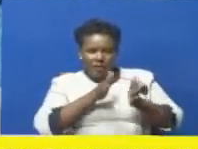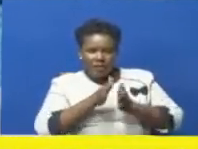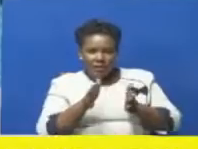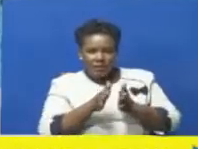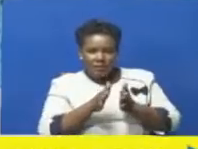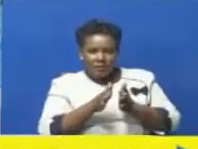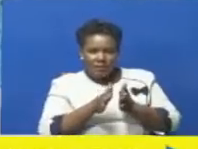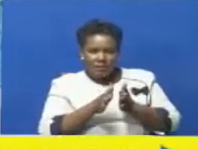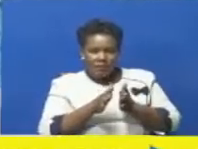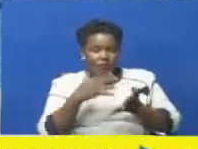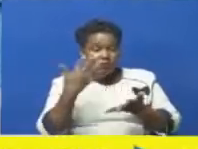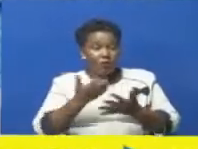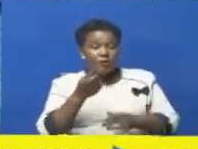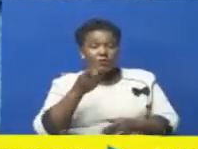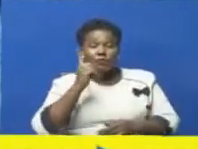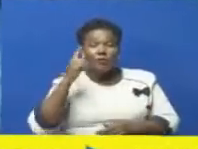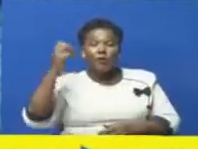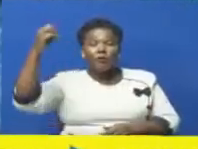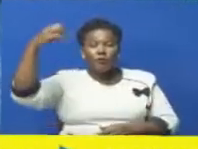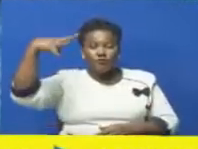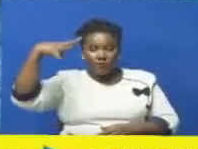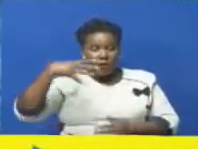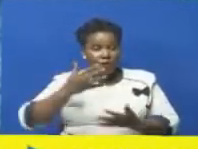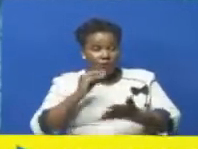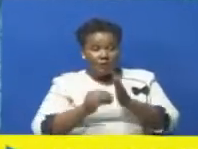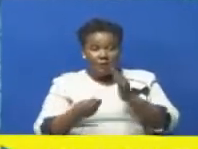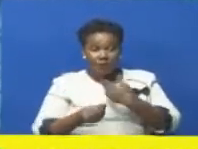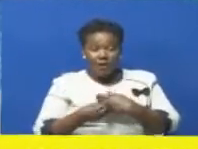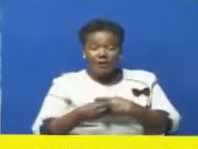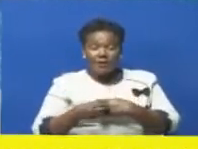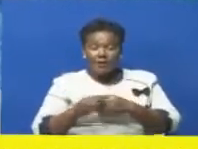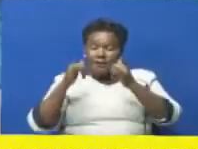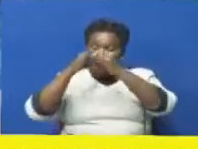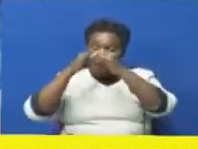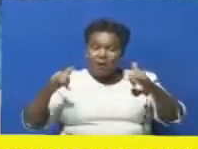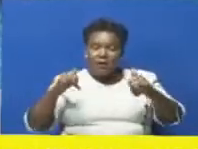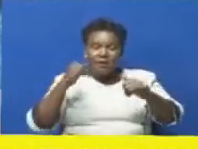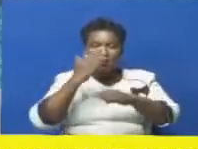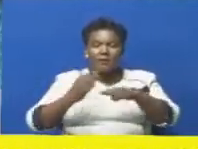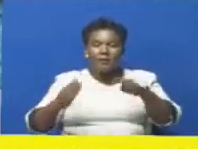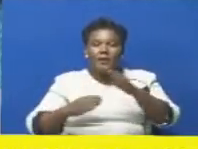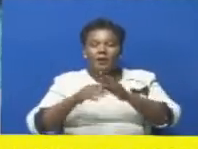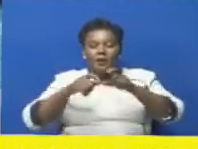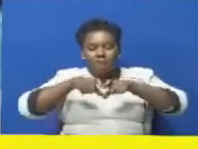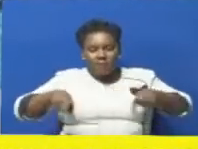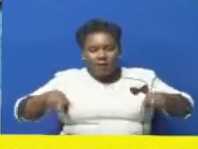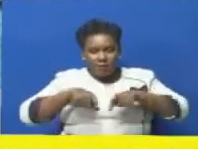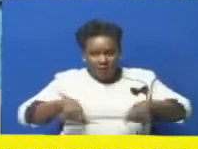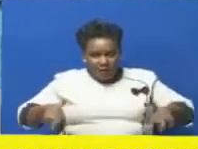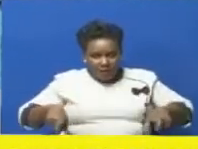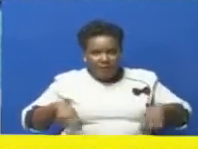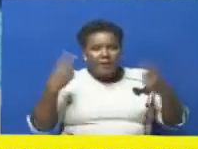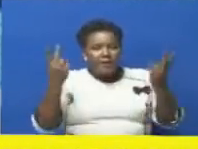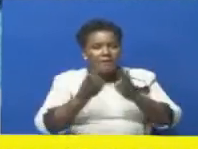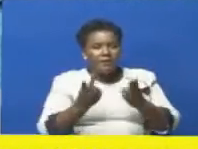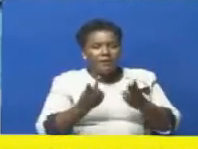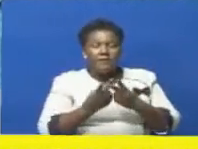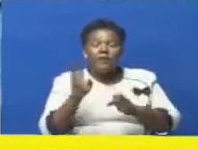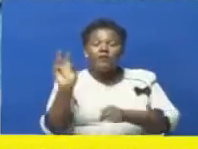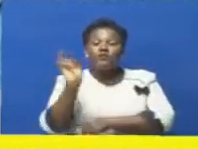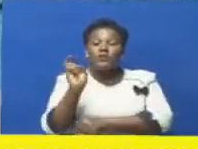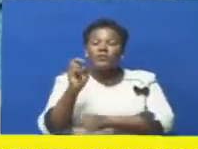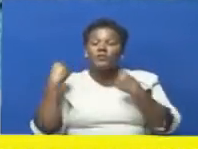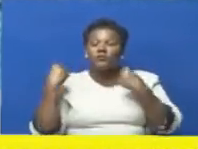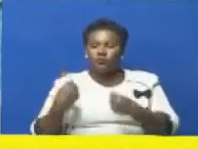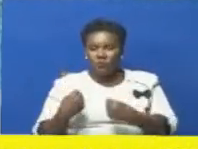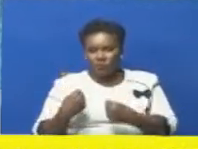mbao. Lakini pia vile vile tumehakikisha tunaimarisha ulinzi kwenye eneo hili ili kuondoa mtu yote ambaye anaweza kafikiria labda kufanya labda hujuma au nini.